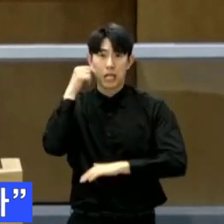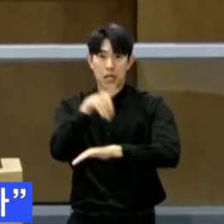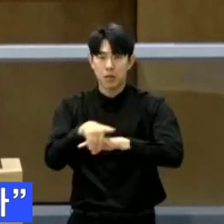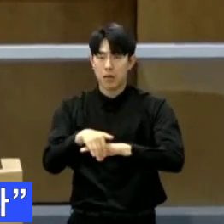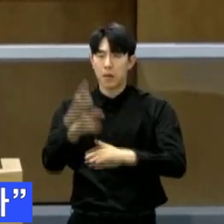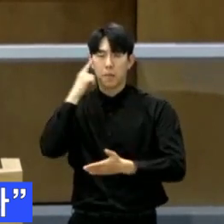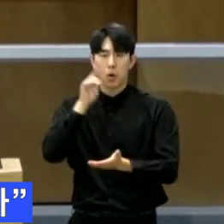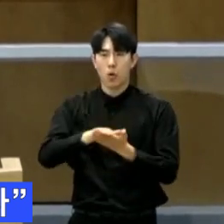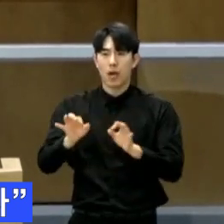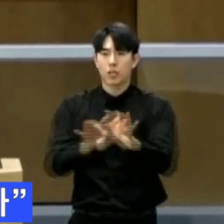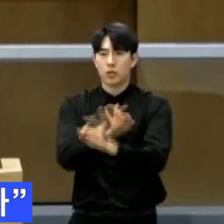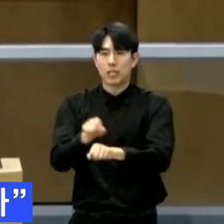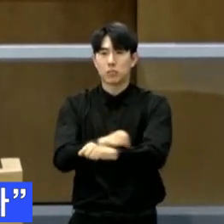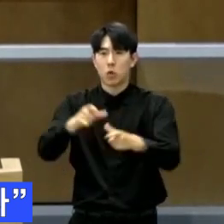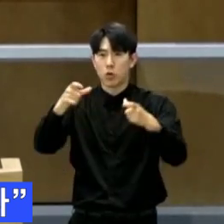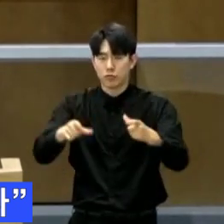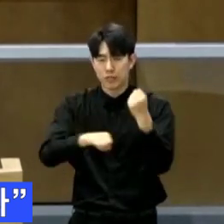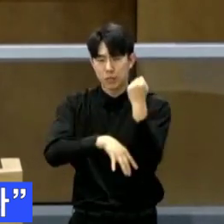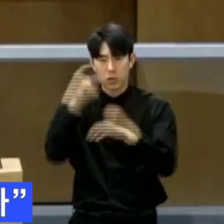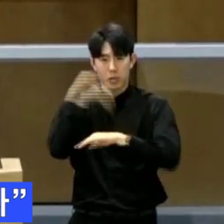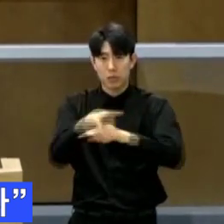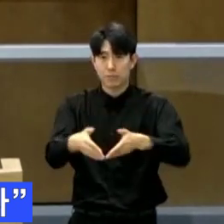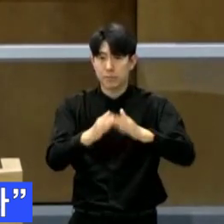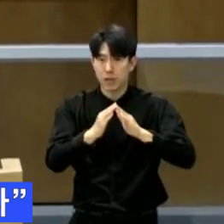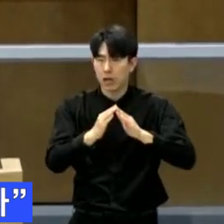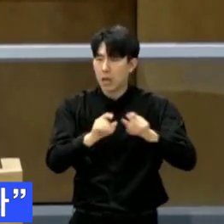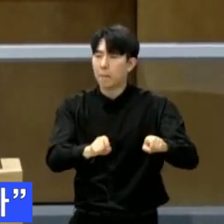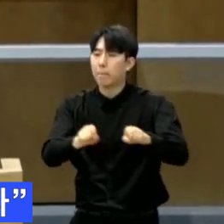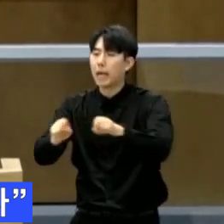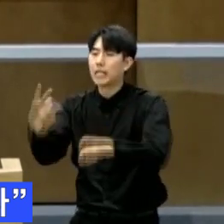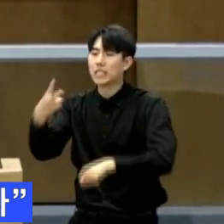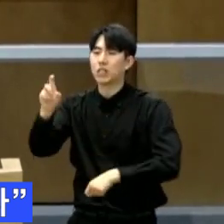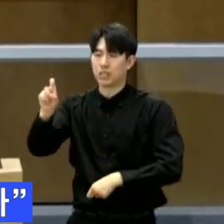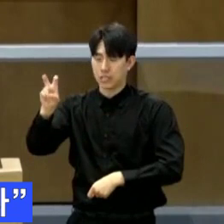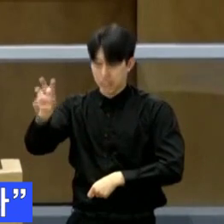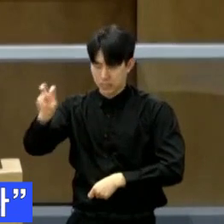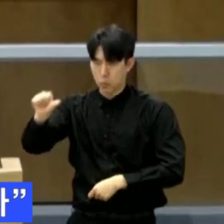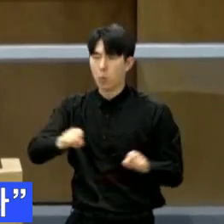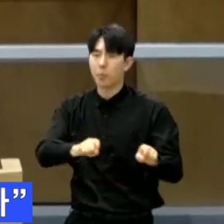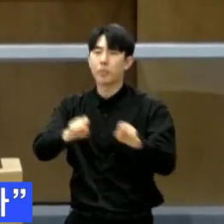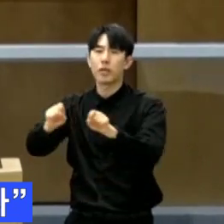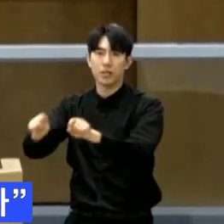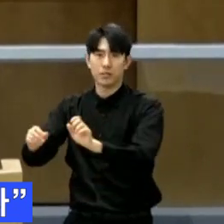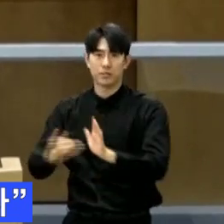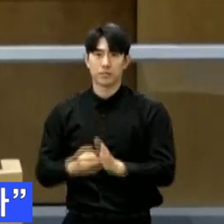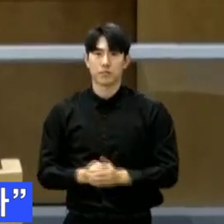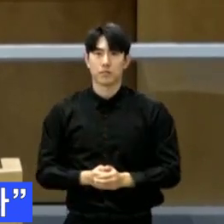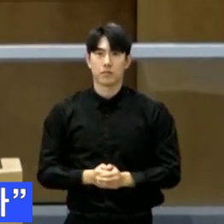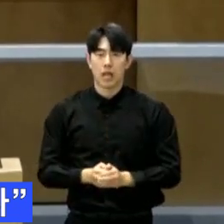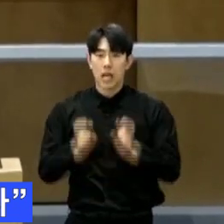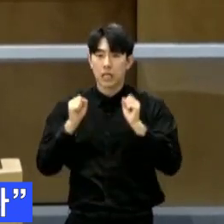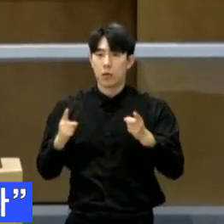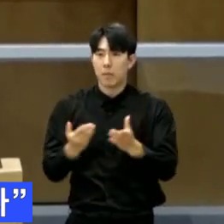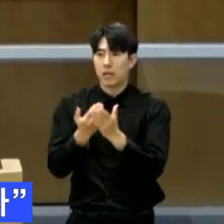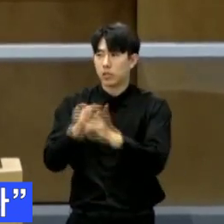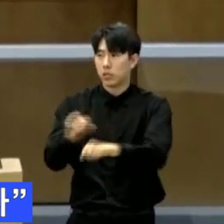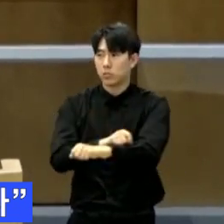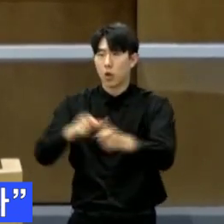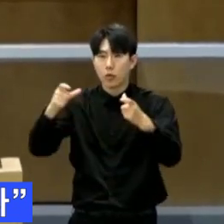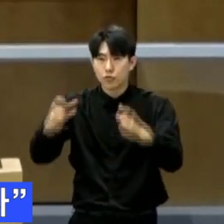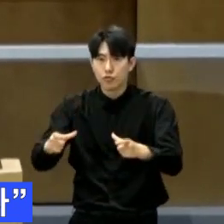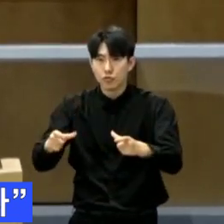예정된 평화경제특구 기본계획 수립은 2025년으로 1년 미뤄졌고, 기획발전 특구도 특구 지정에